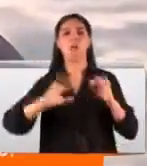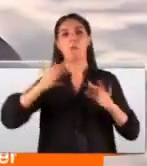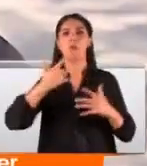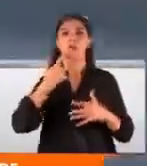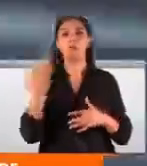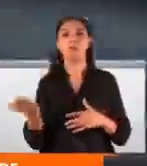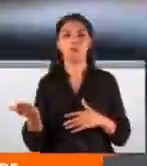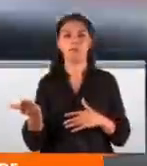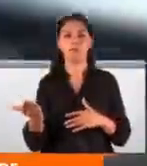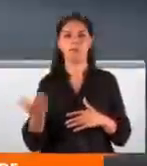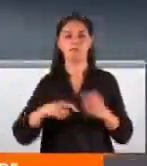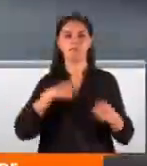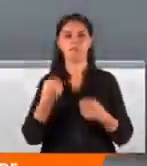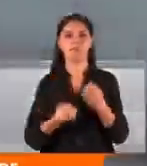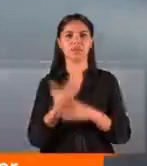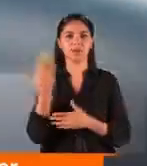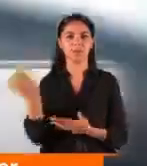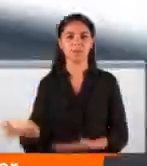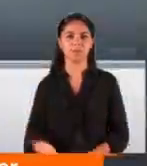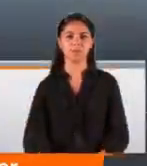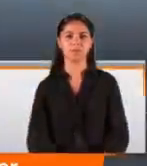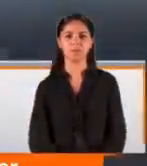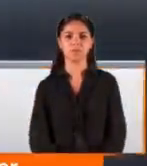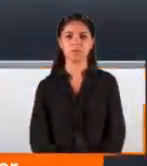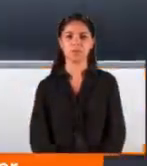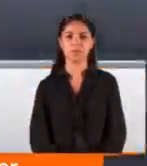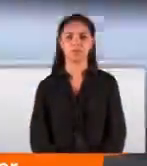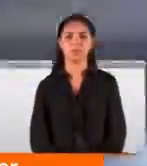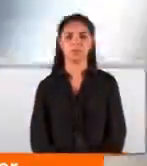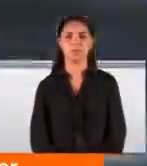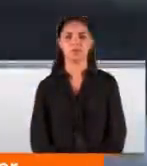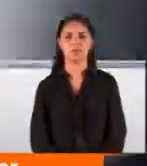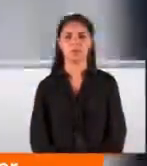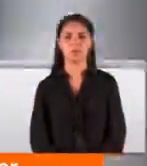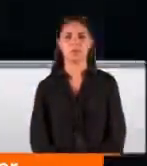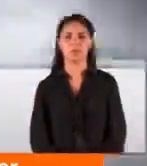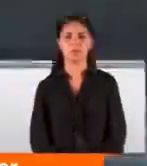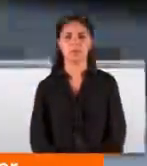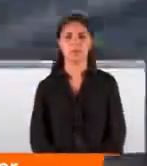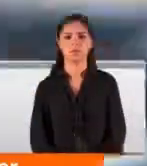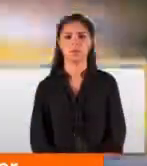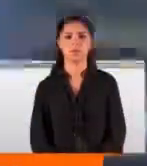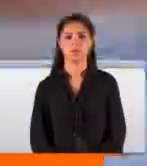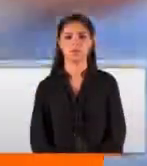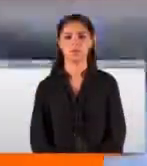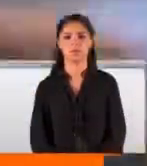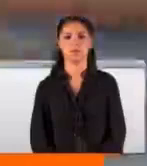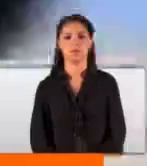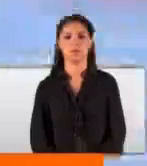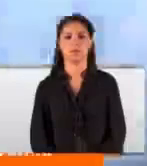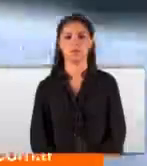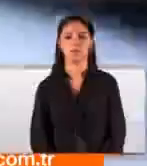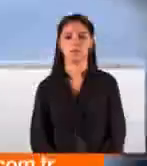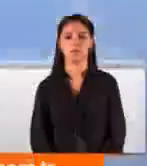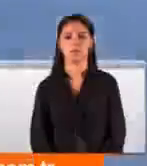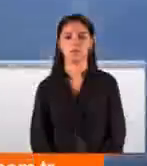kaputu açtı. Gitmiyorum ya Allah araba arızalandı kardeşim. Gitme. Gitme bakalım daha ne kadar gitmeyeceksin. Sen bana arızalanmayan